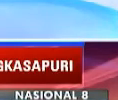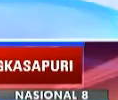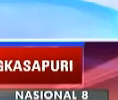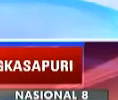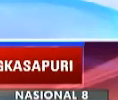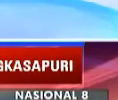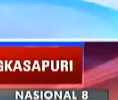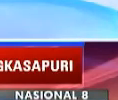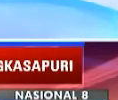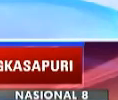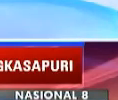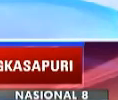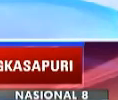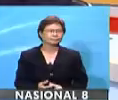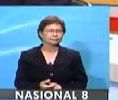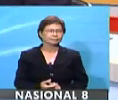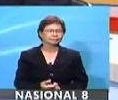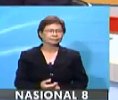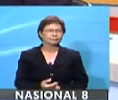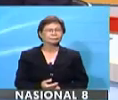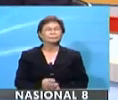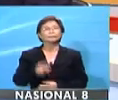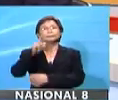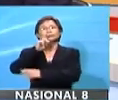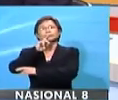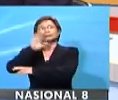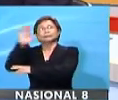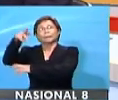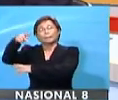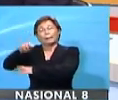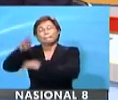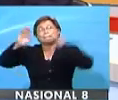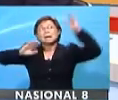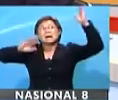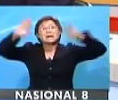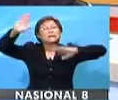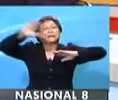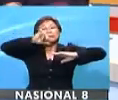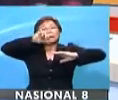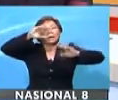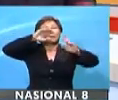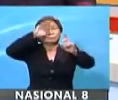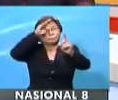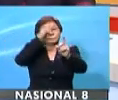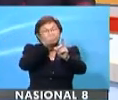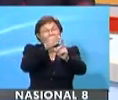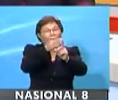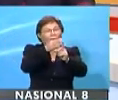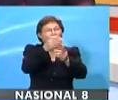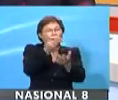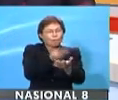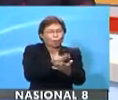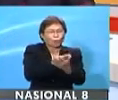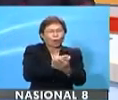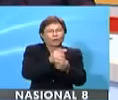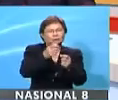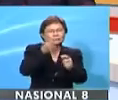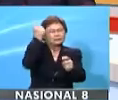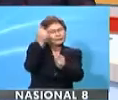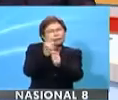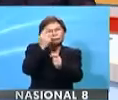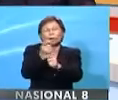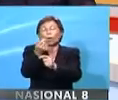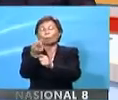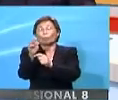di KLCC. Terima kasih. Jaminan Perdana Menteri yang Malaysia tidak akan mengenakan kawalan modal atau menambat ringgit disambut baik